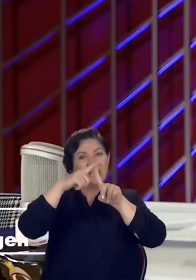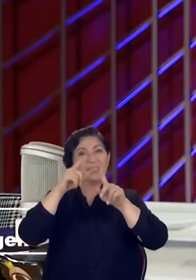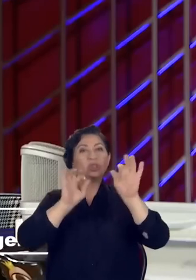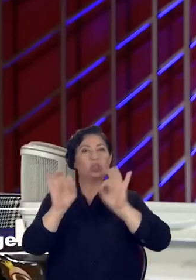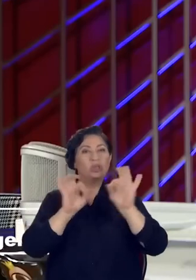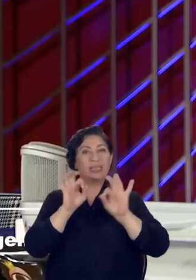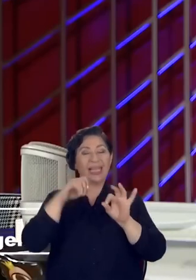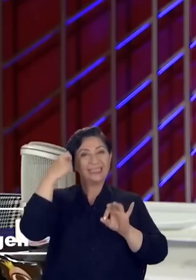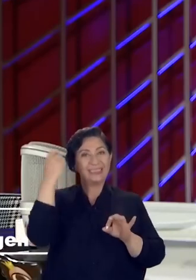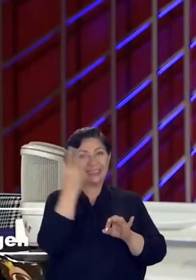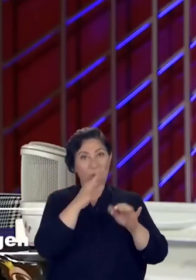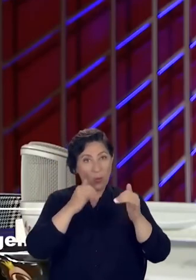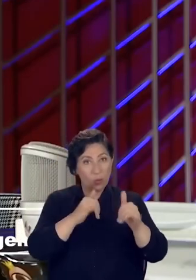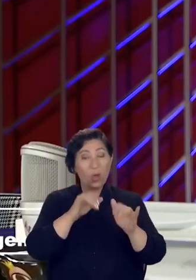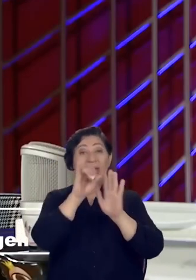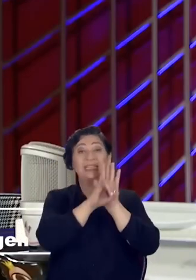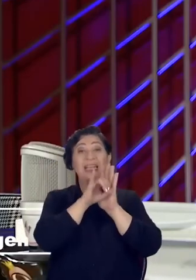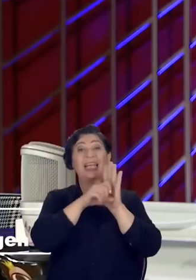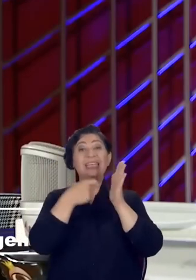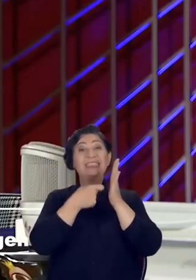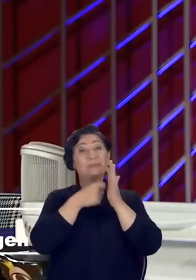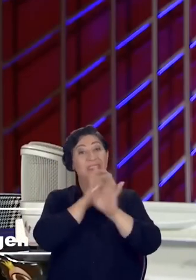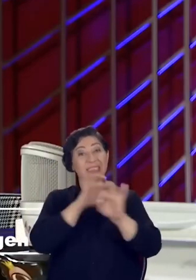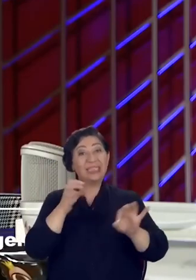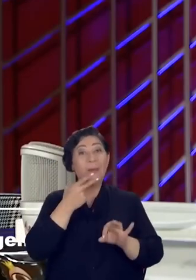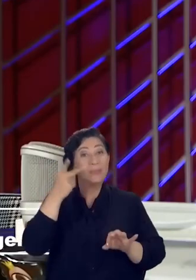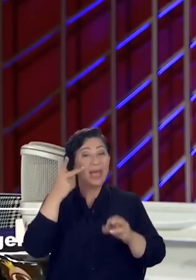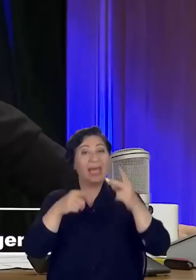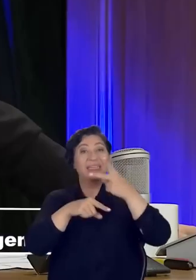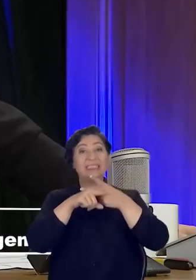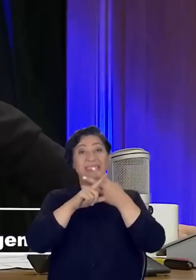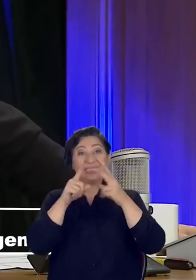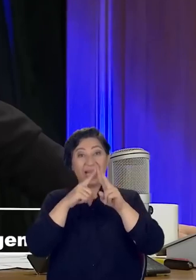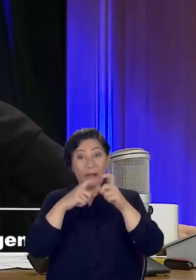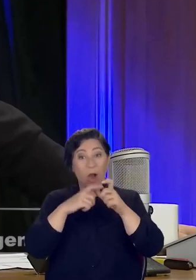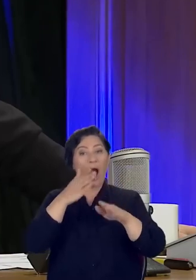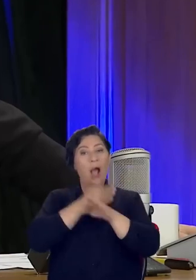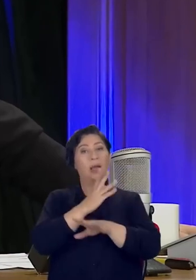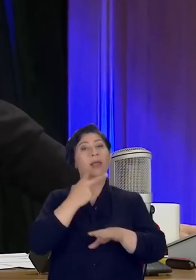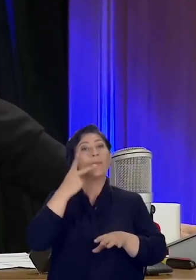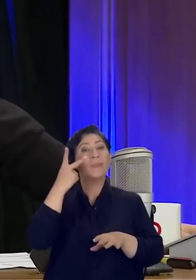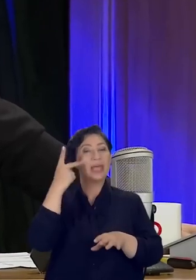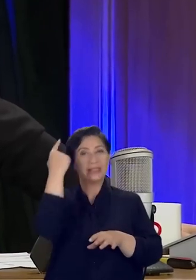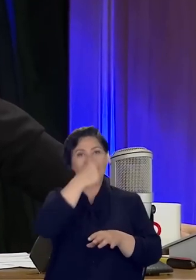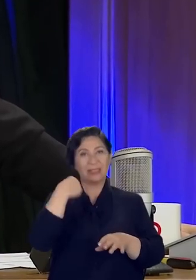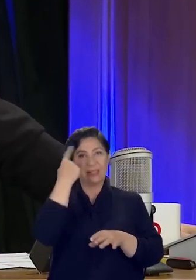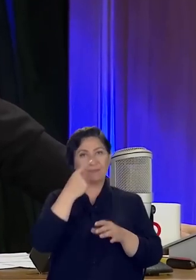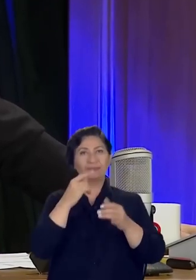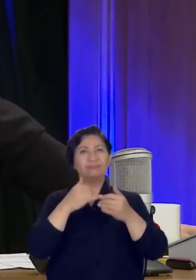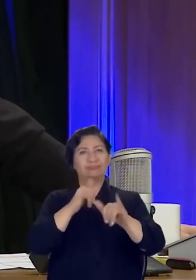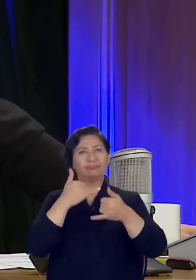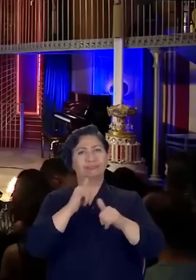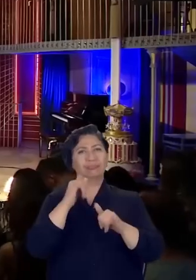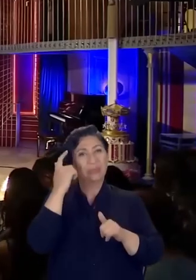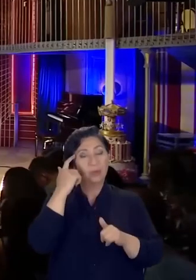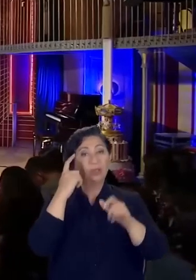dizilerinde oynuyor. Instagram'da isimsiz abla, Zengo, Hakikat abla tiplemeleriyle tanınıyor.